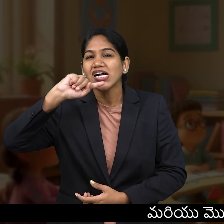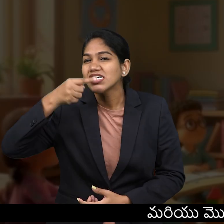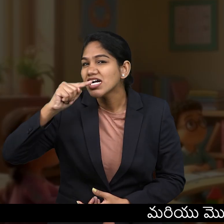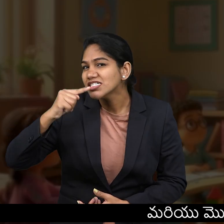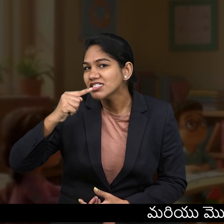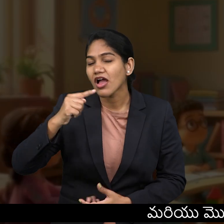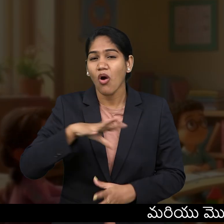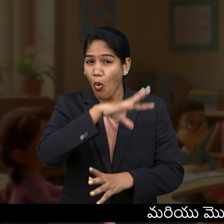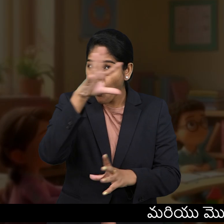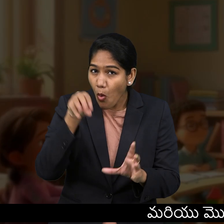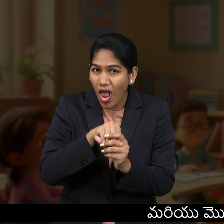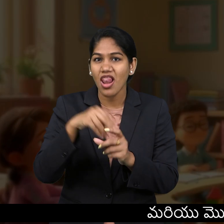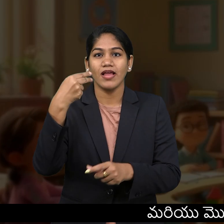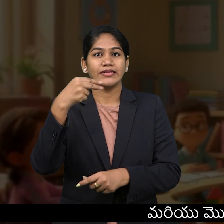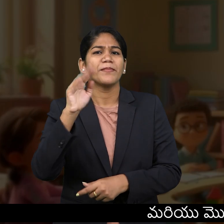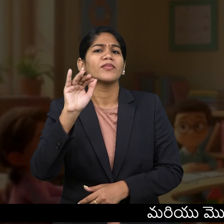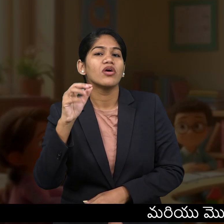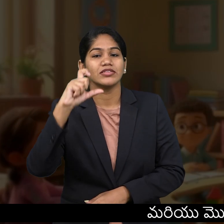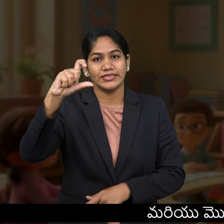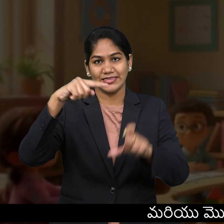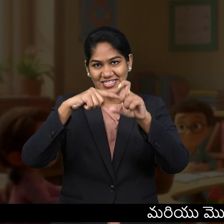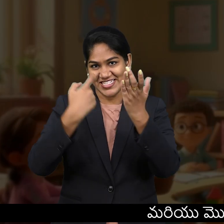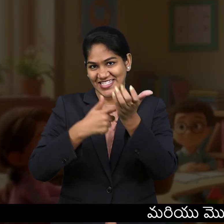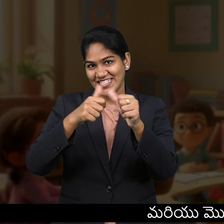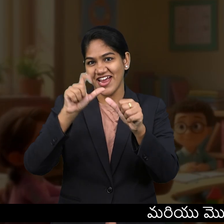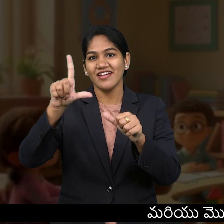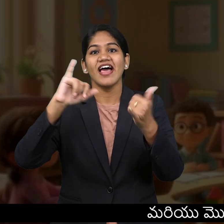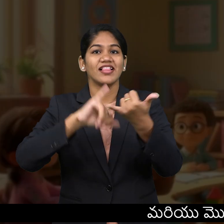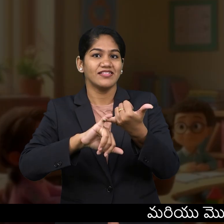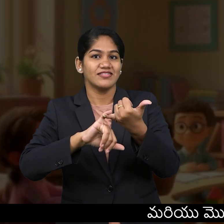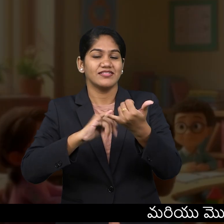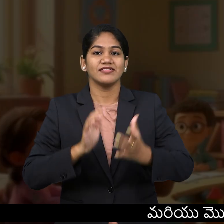మరియు మొక్కజొన్న ఆహార ధాన్యాలు.